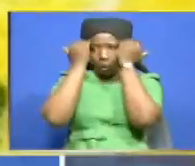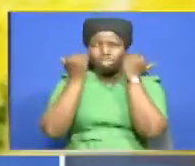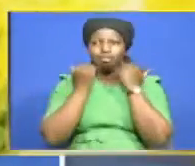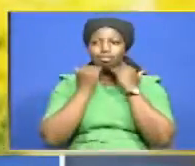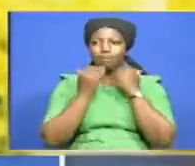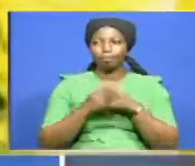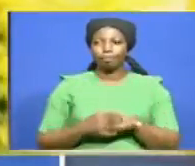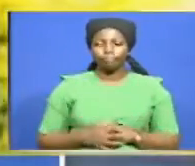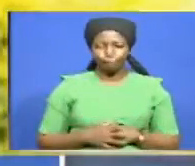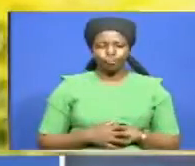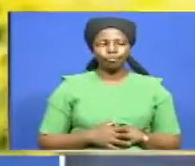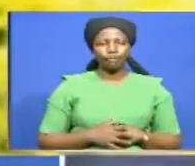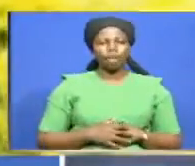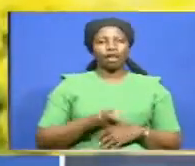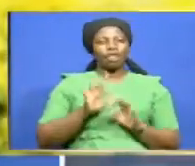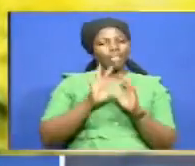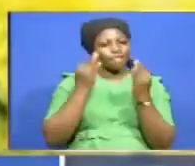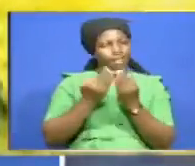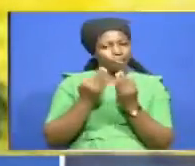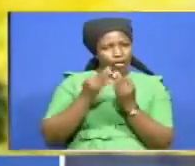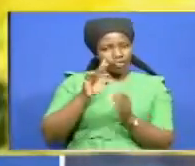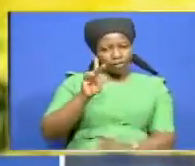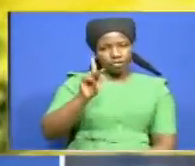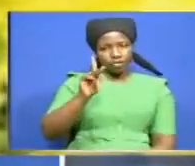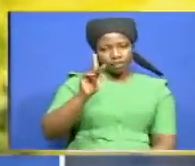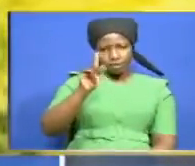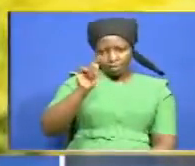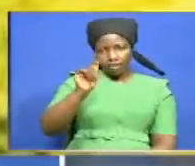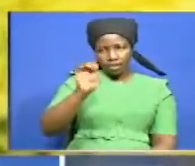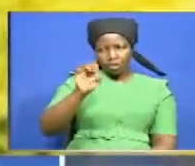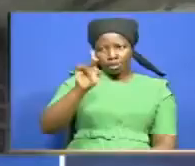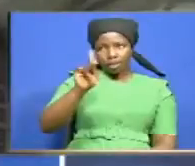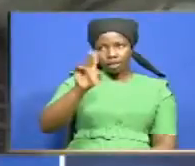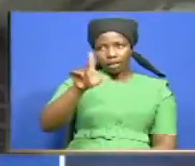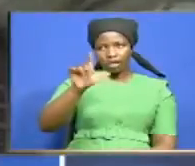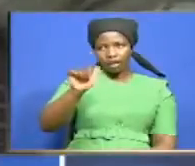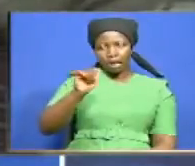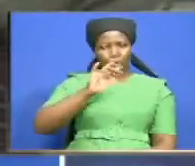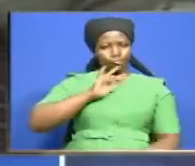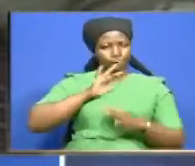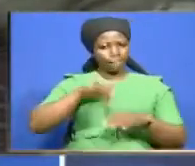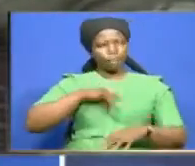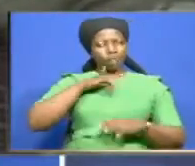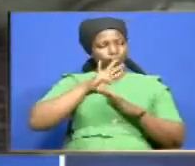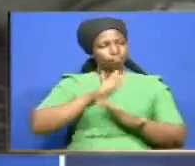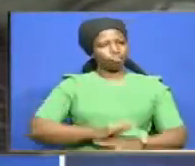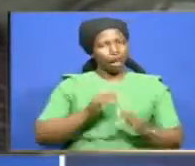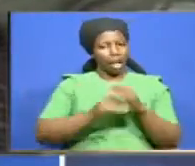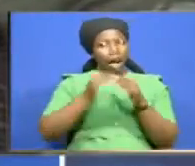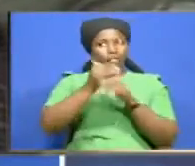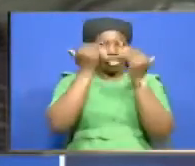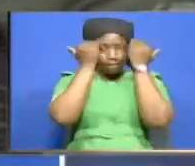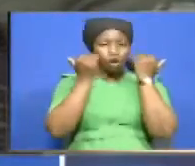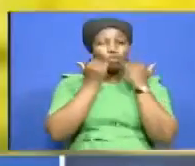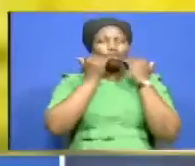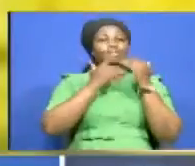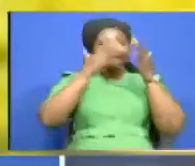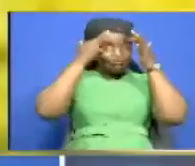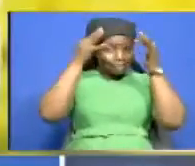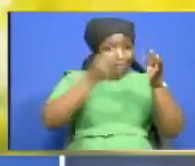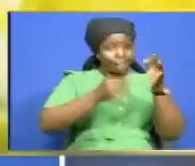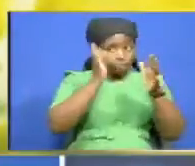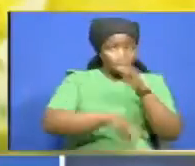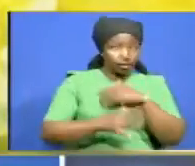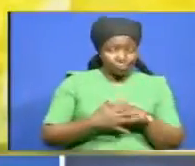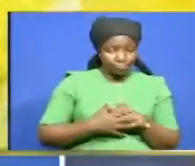Ilikuwa afueni kwa familia ya mwenda zake Tecra Muigai baada ya mahakama kuagiza kwamba vikao vya kubainisha kilichosababisha